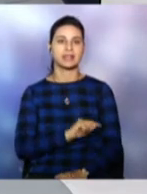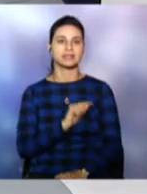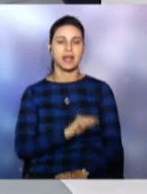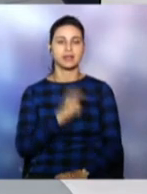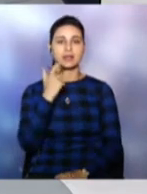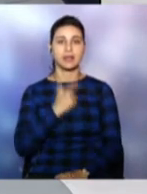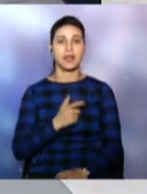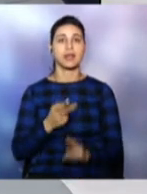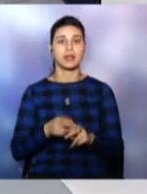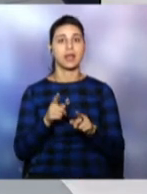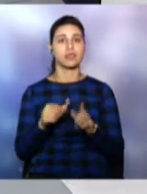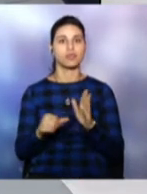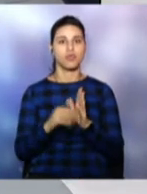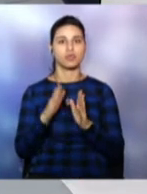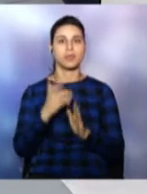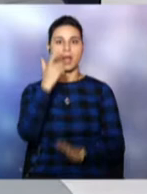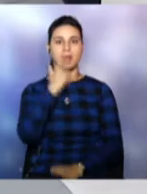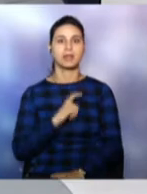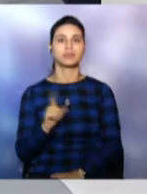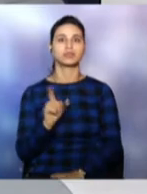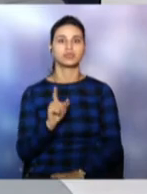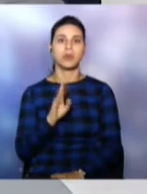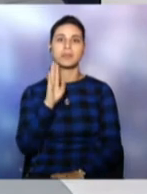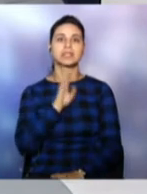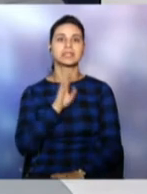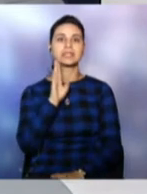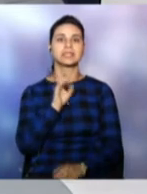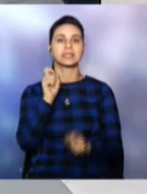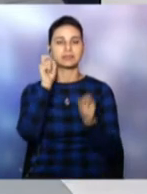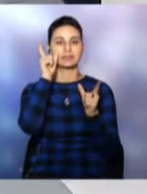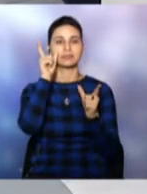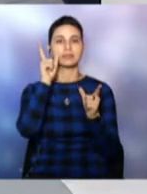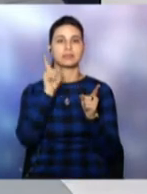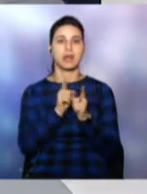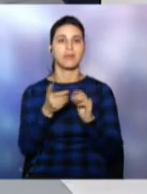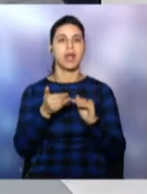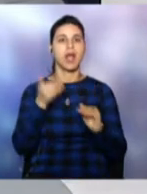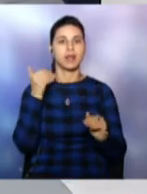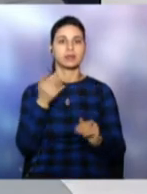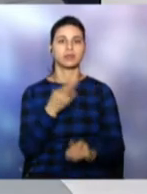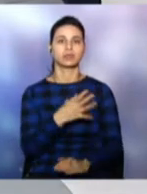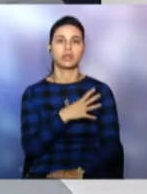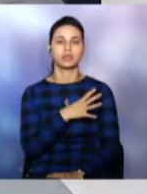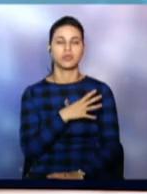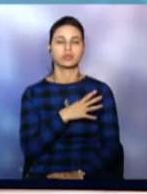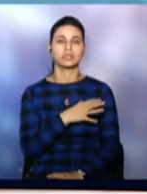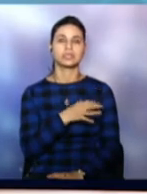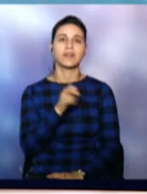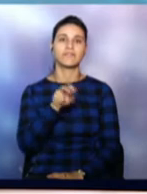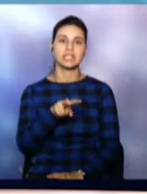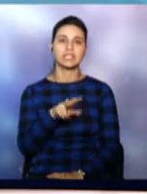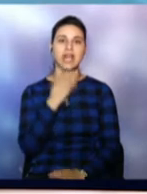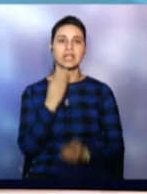ეს საკმაოდ დაეხმარება ადამიანს იმისთვის რომ აი დილის სიფხიზლე უფრო ადრე დადგეს, ვიდრე ვთქვათ